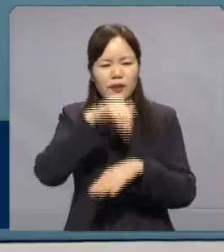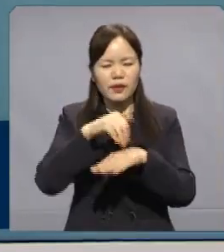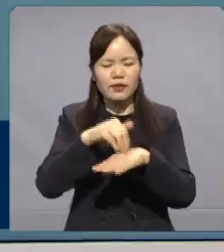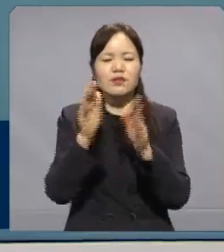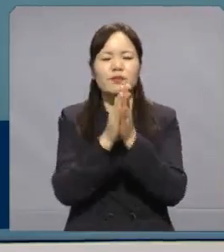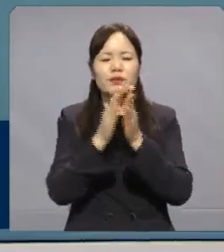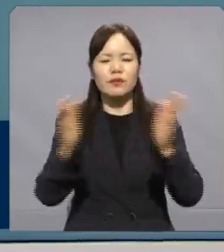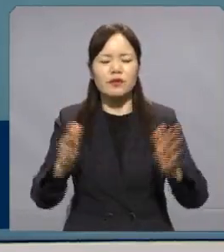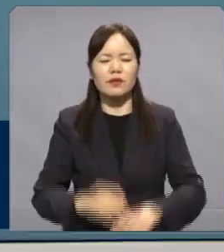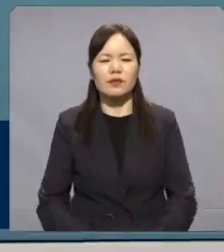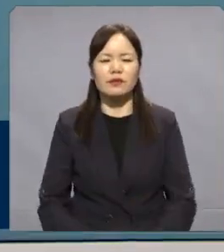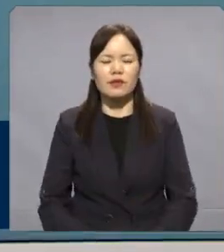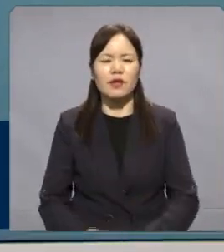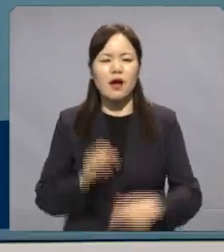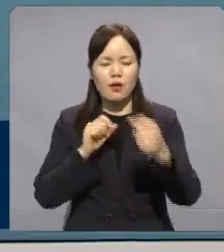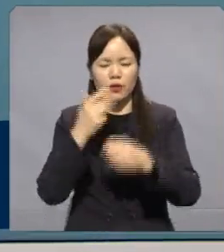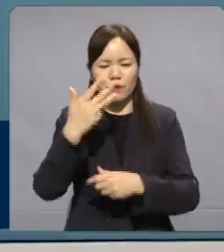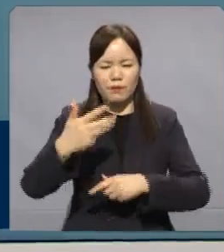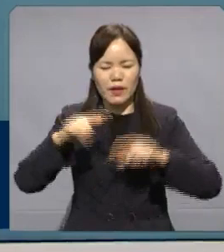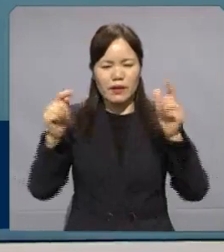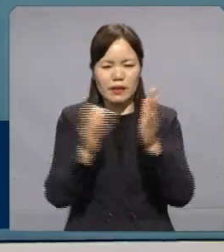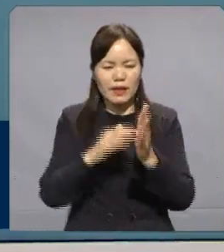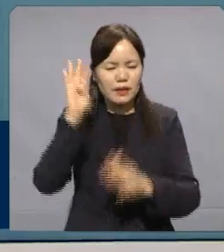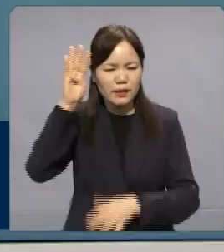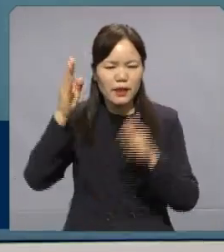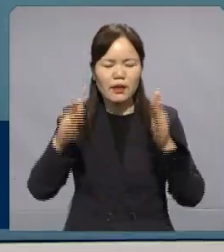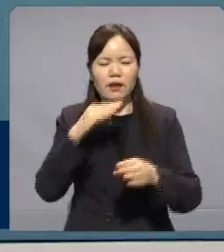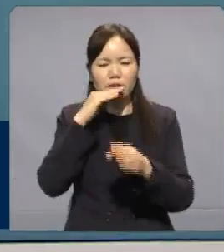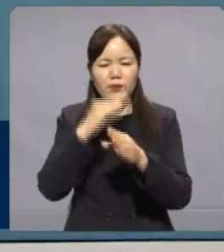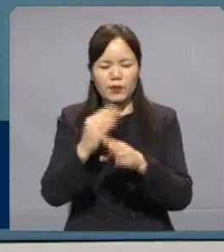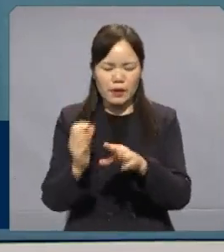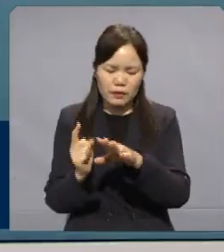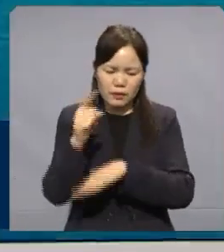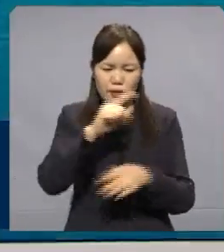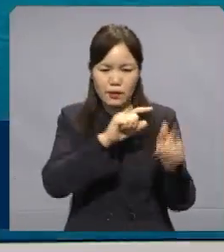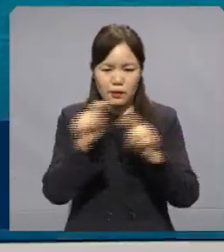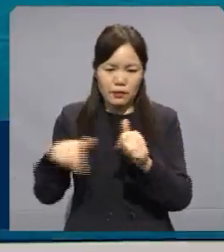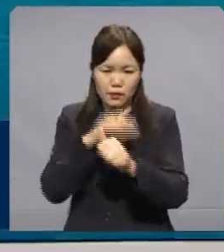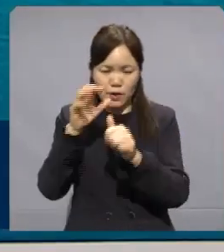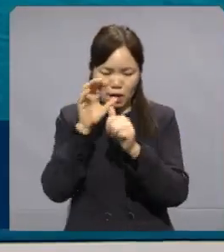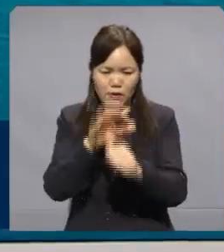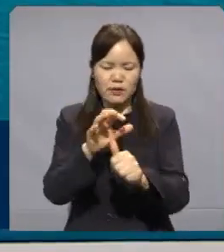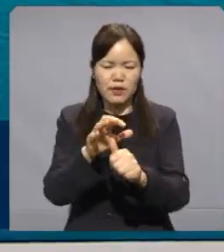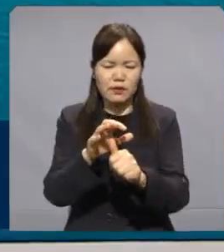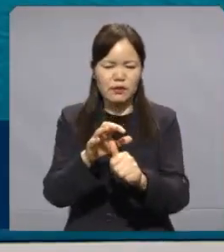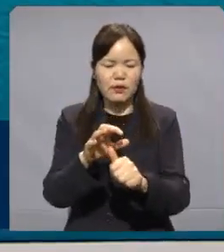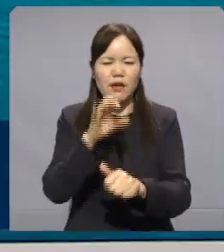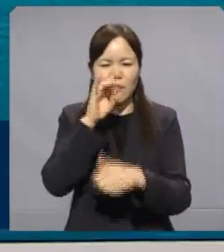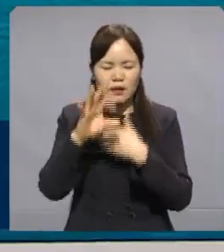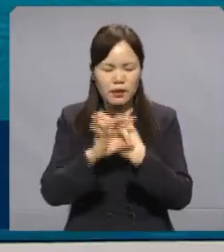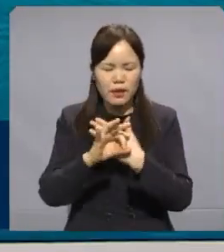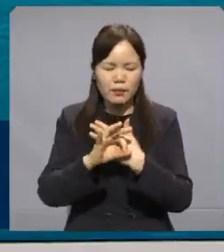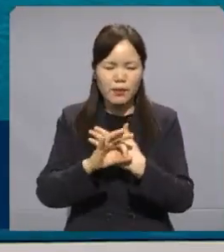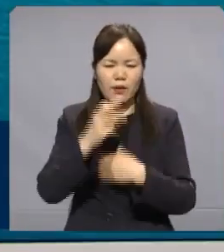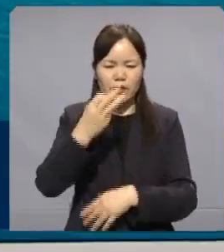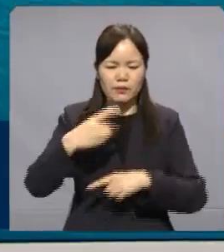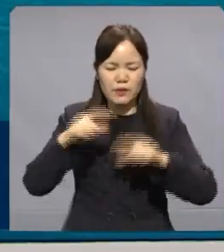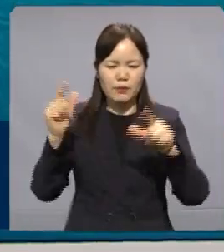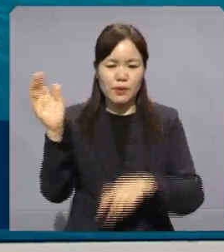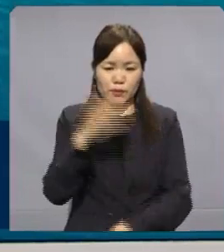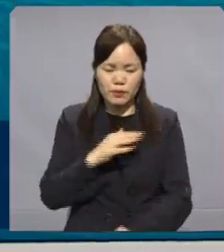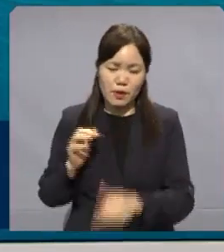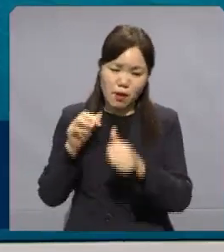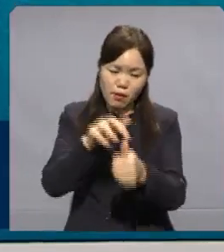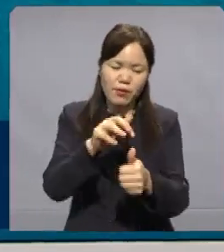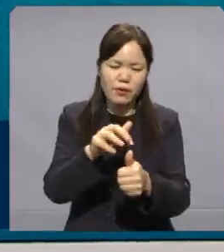본격화됐습니다. 오는 8일까지 나흘간 북한 탄도탄 동향 등을 억제하고 여의치 않을 경우 13일부터 대대적인 반격에 나선다는